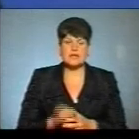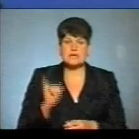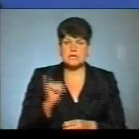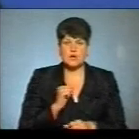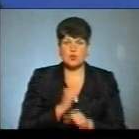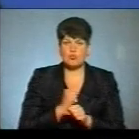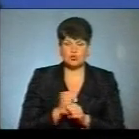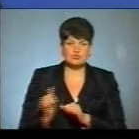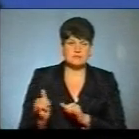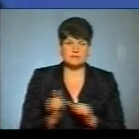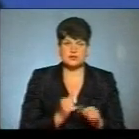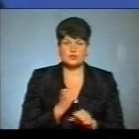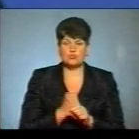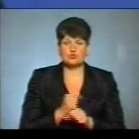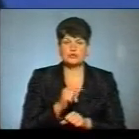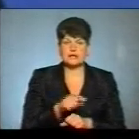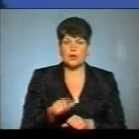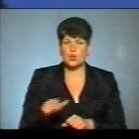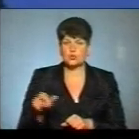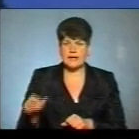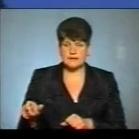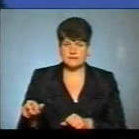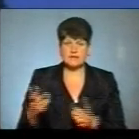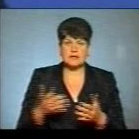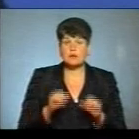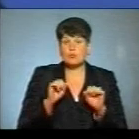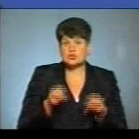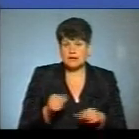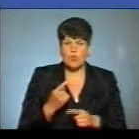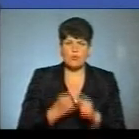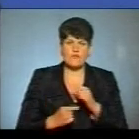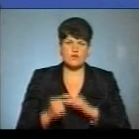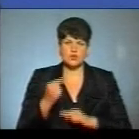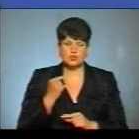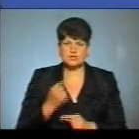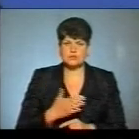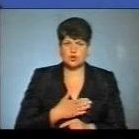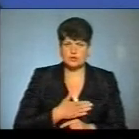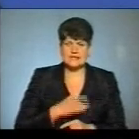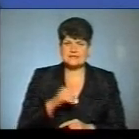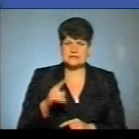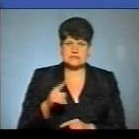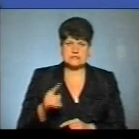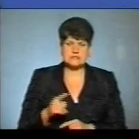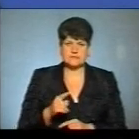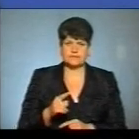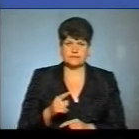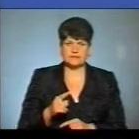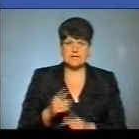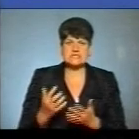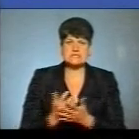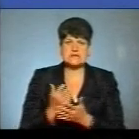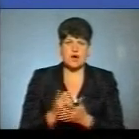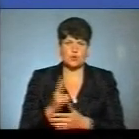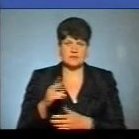роботу, забезпечити роботою тих людей, які, можливо, повернулися до нас з так званих